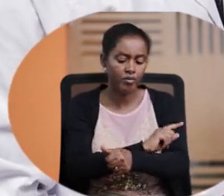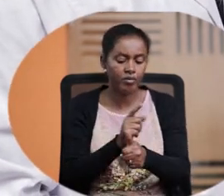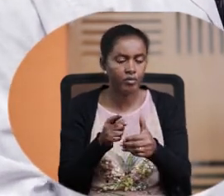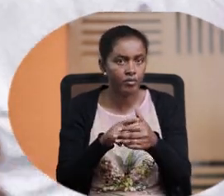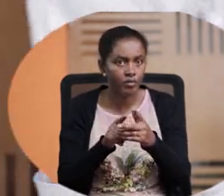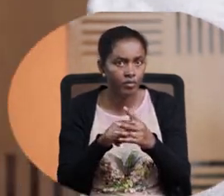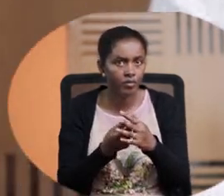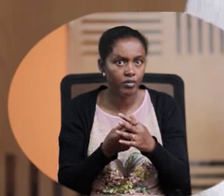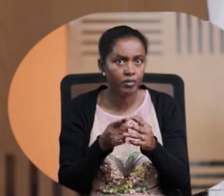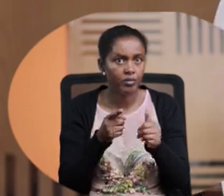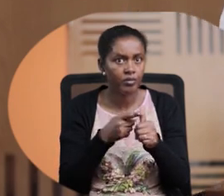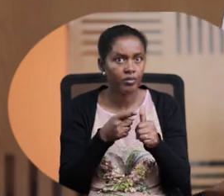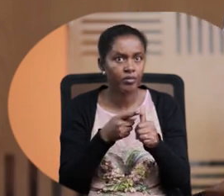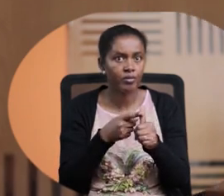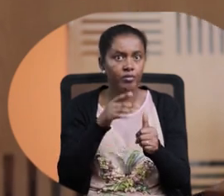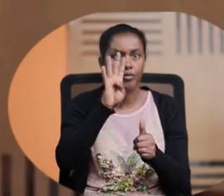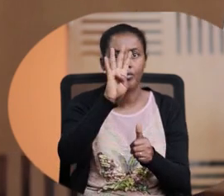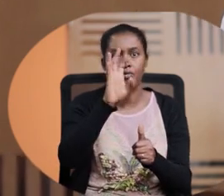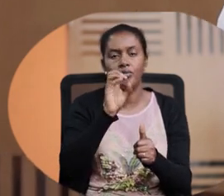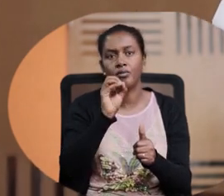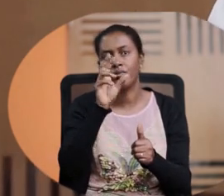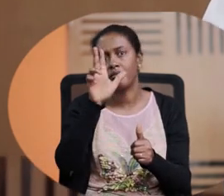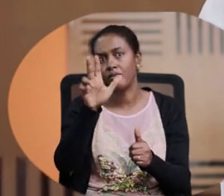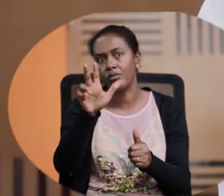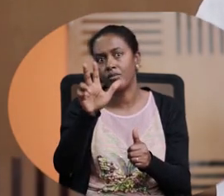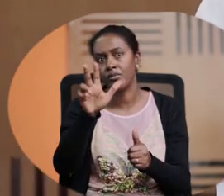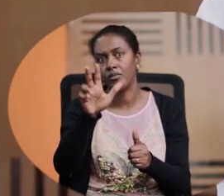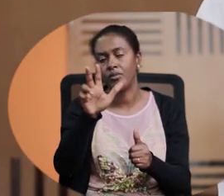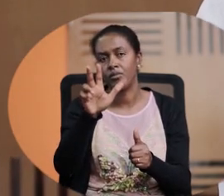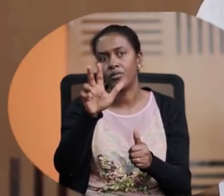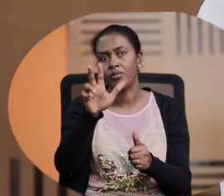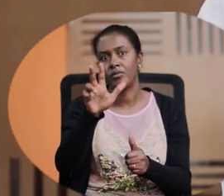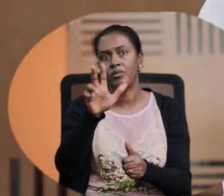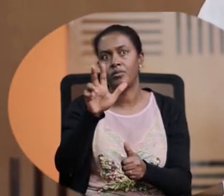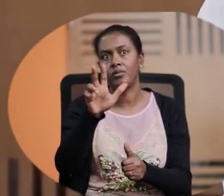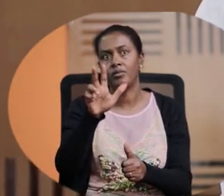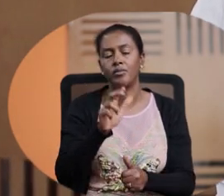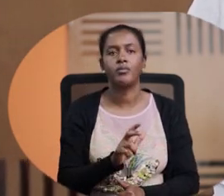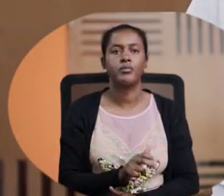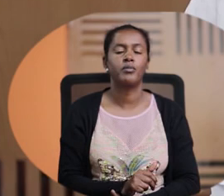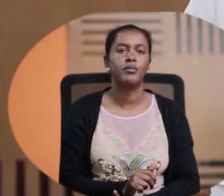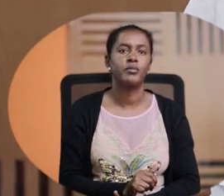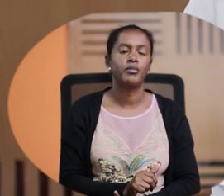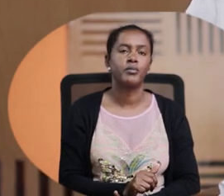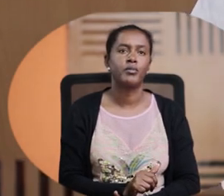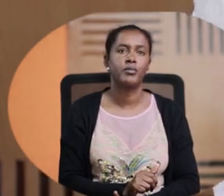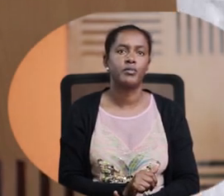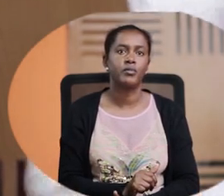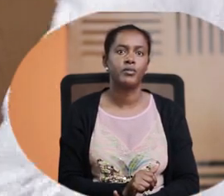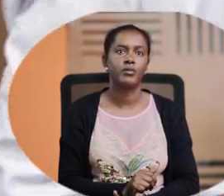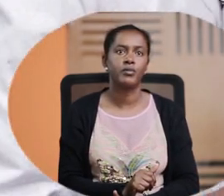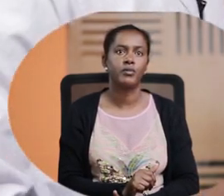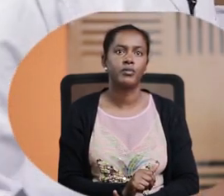magala sana meqada afurtami sadi nanno kana kita kana tin ulbanet nanno kana